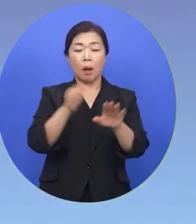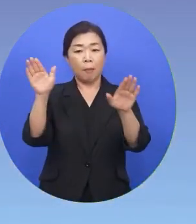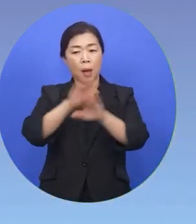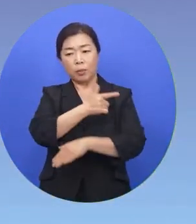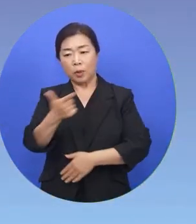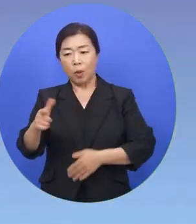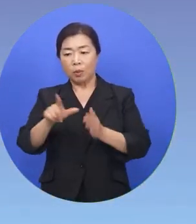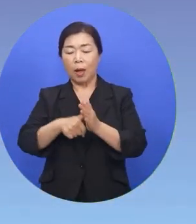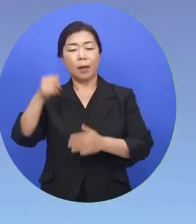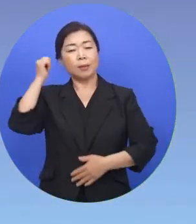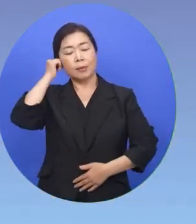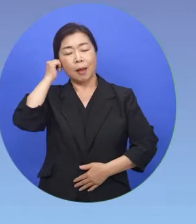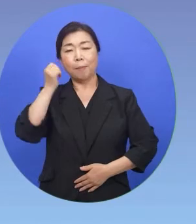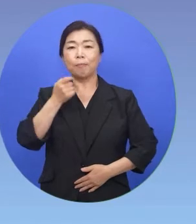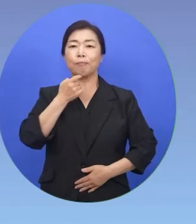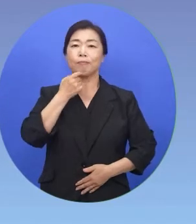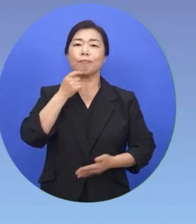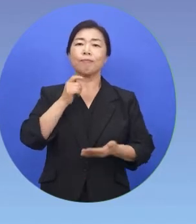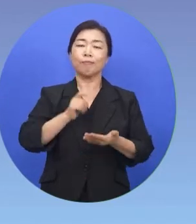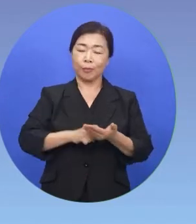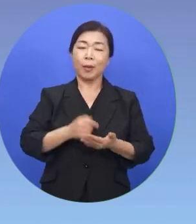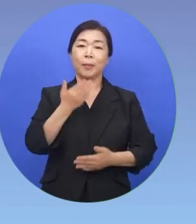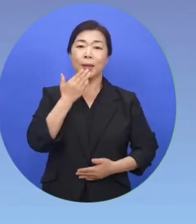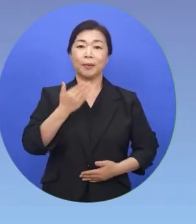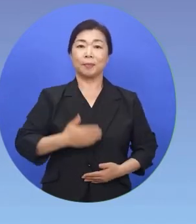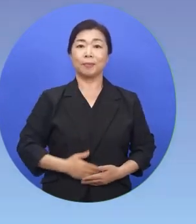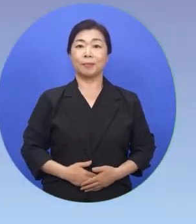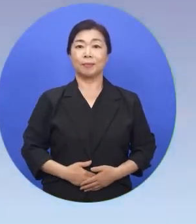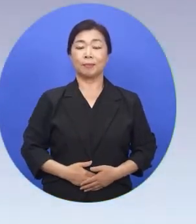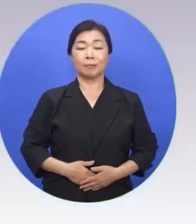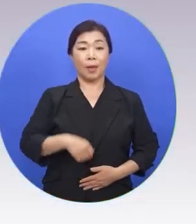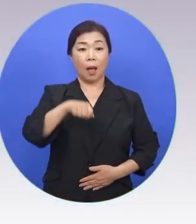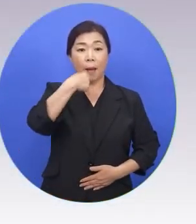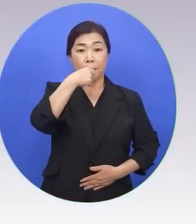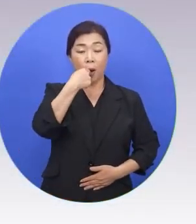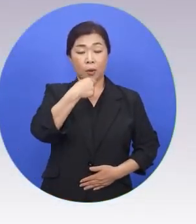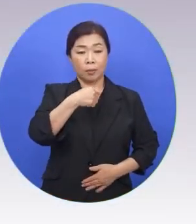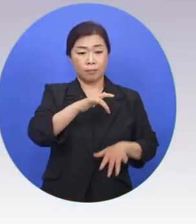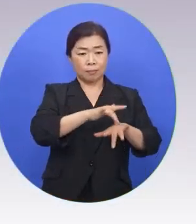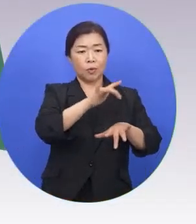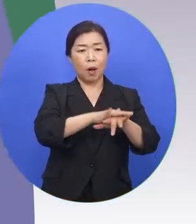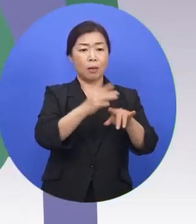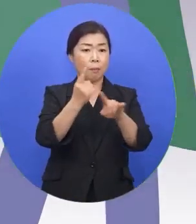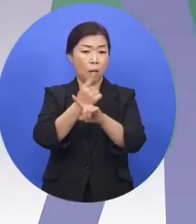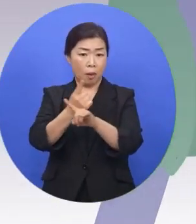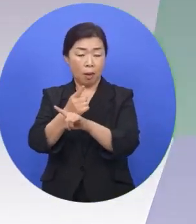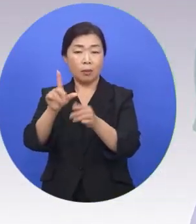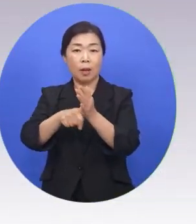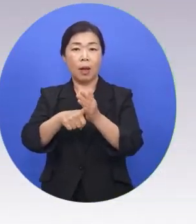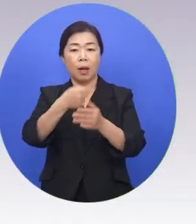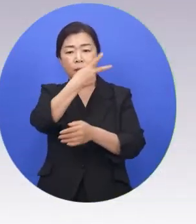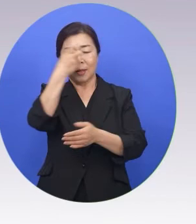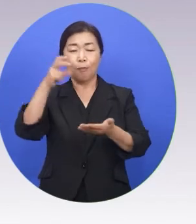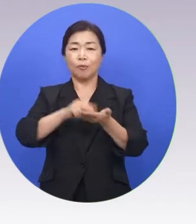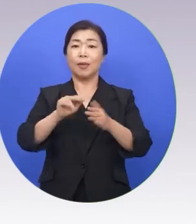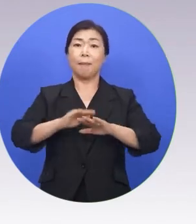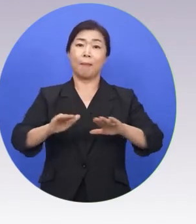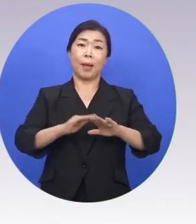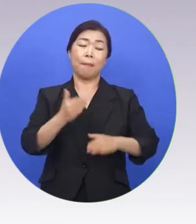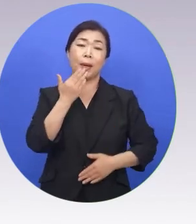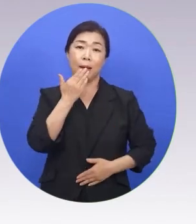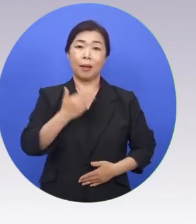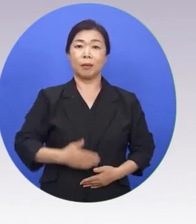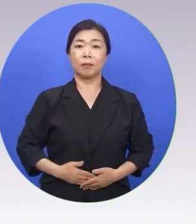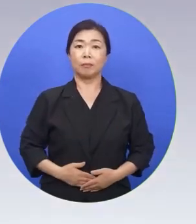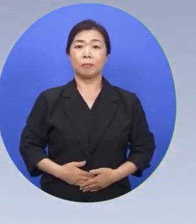저녁에 잠을 자는 것이 수월해질 수 있습니다. 식습관 변화를 통해서도 수면 문제를 개선할 수